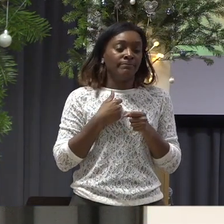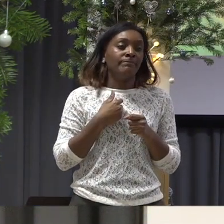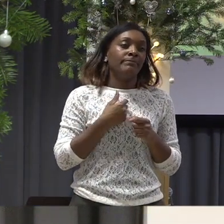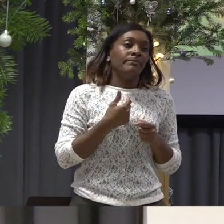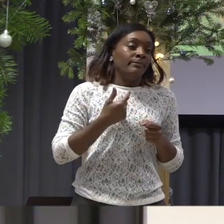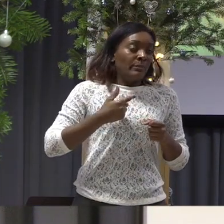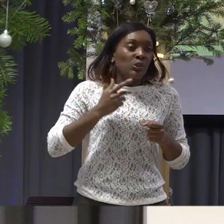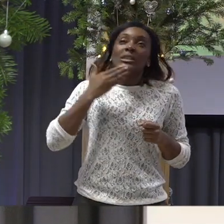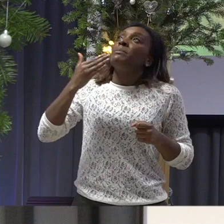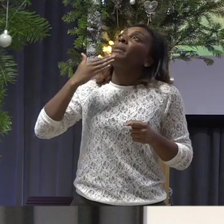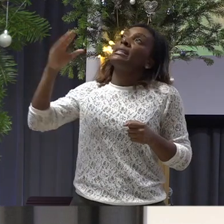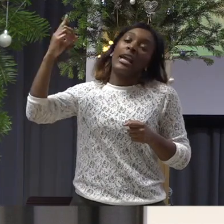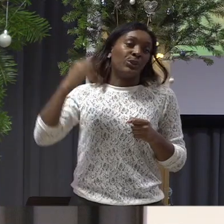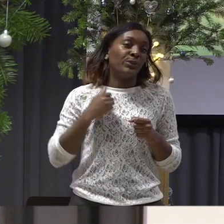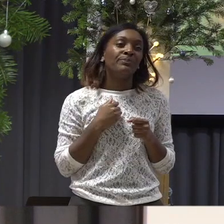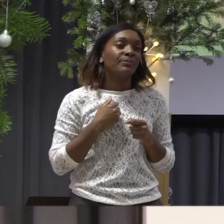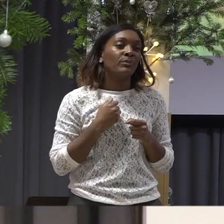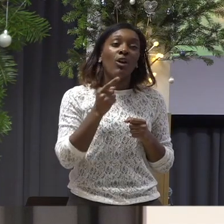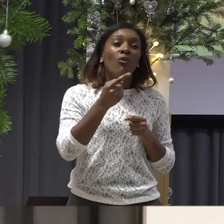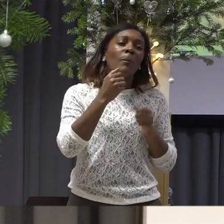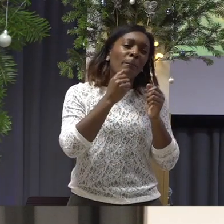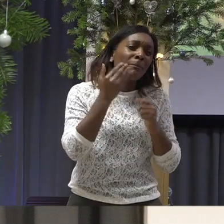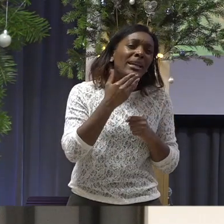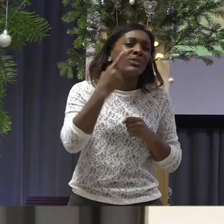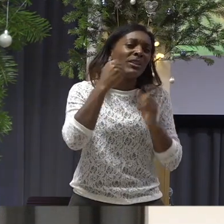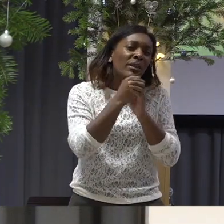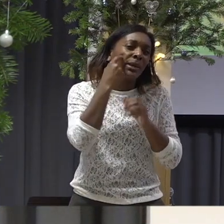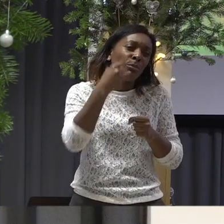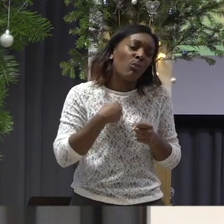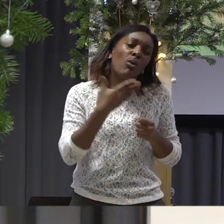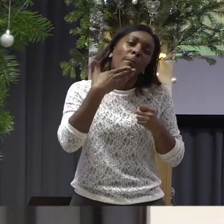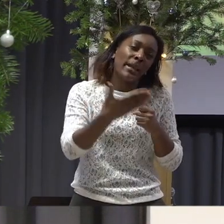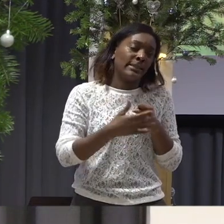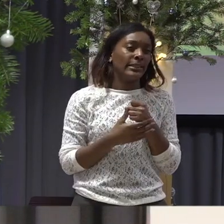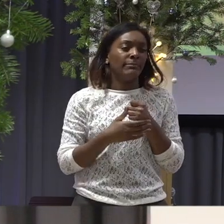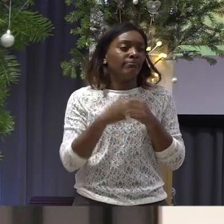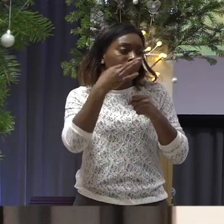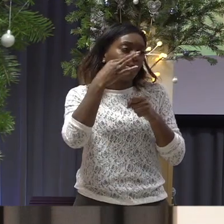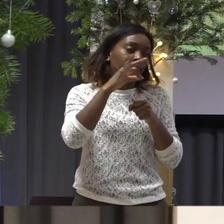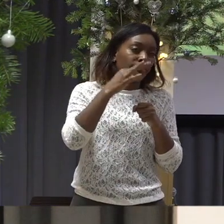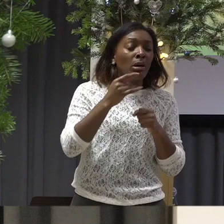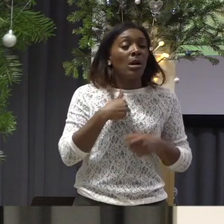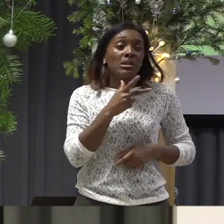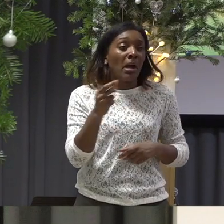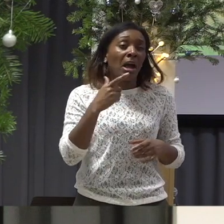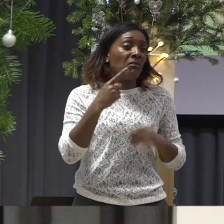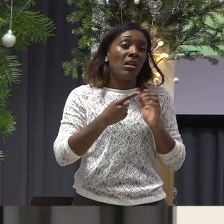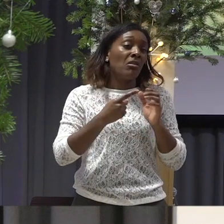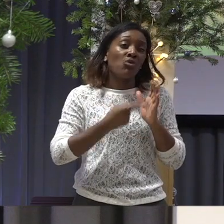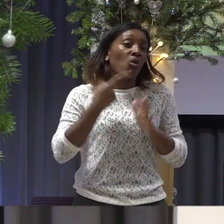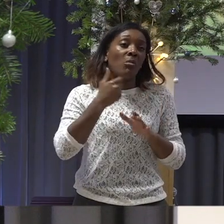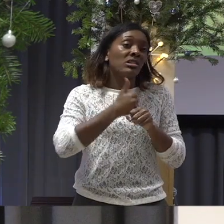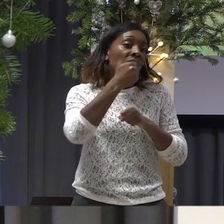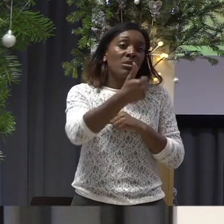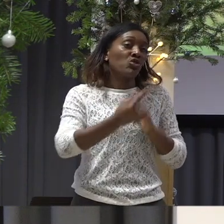moi. J'ai été tenté de faire d'autres voies, mais je ne veux pas le faire pour la foi. L'année prochaine, je retourne à l'école, je recommence mon année.